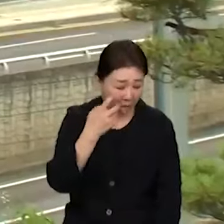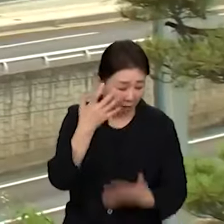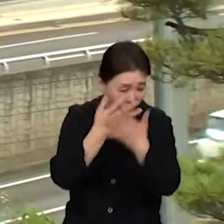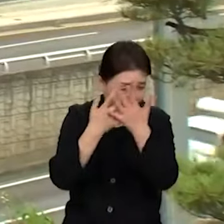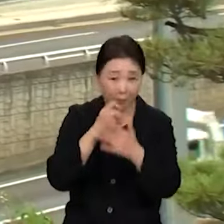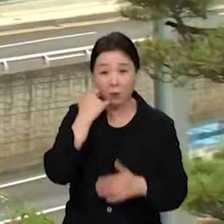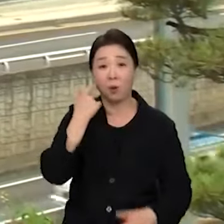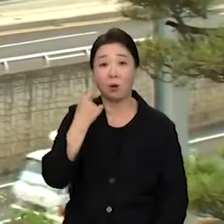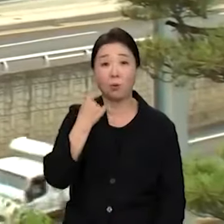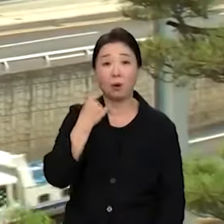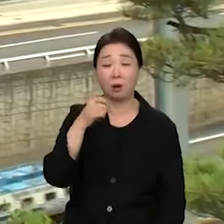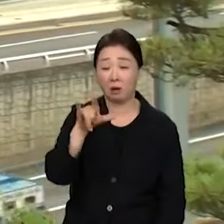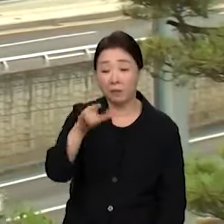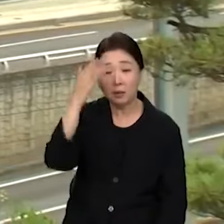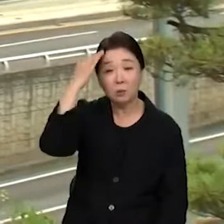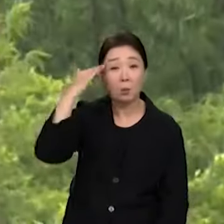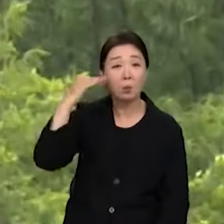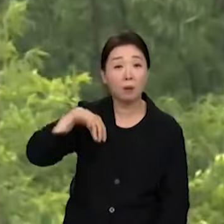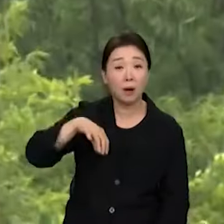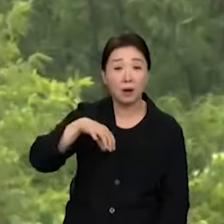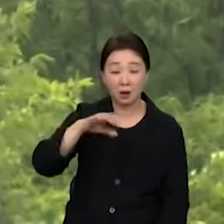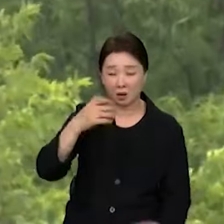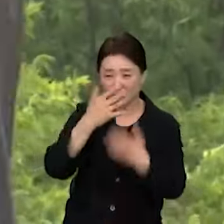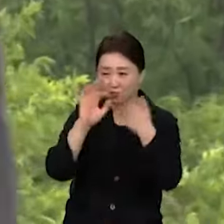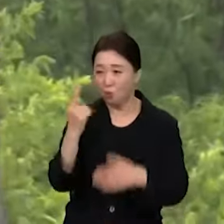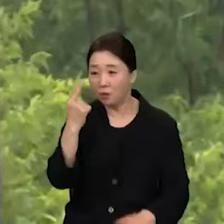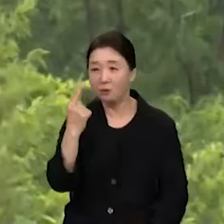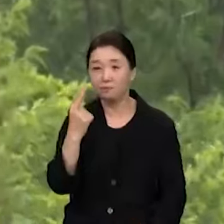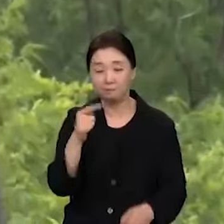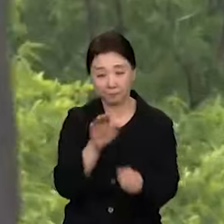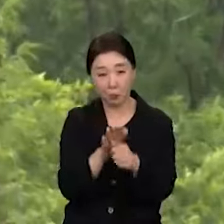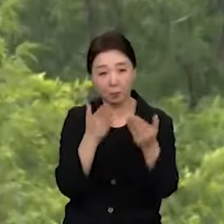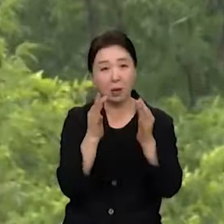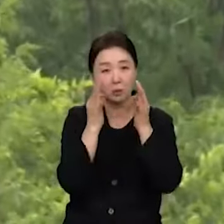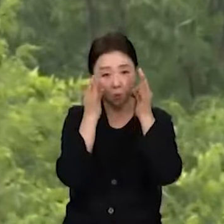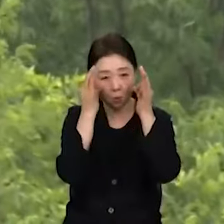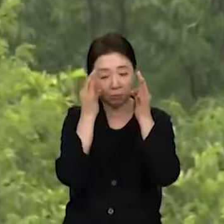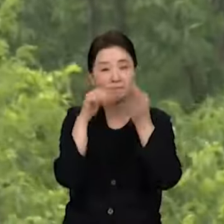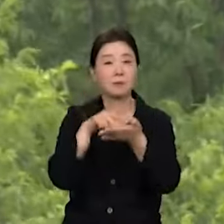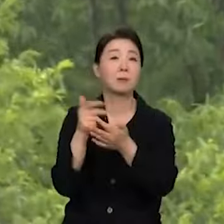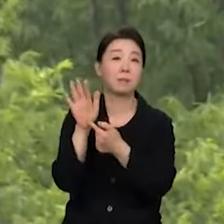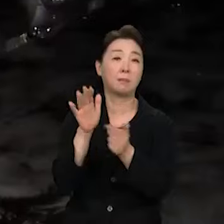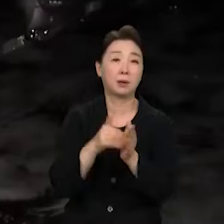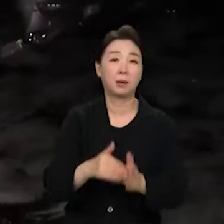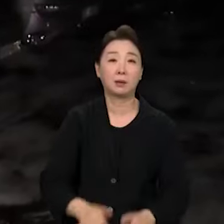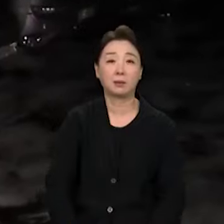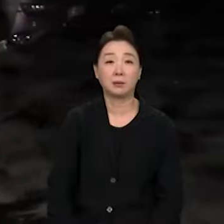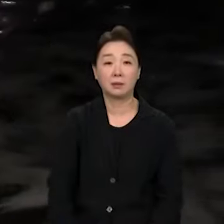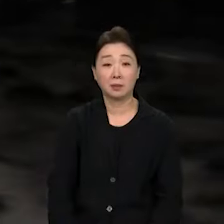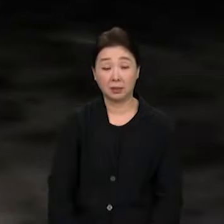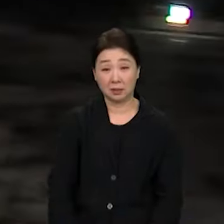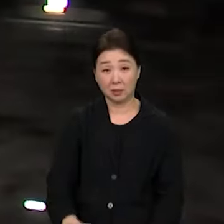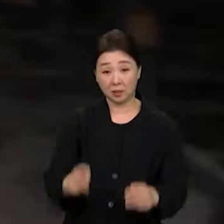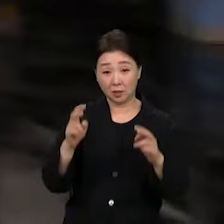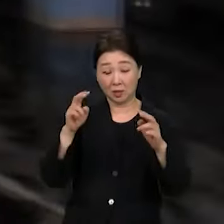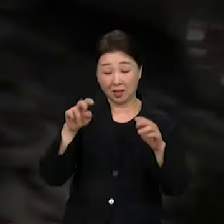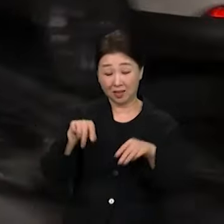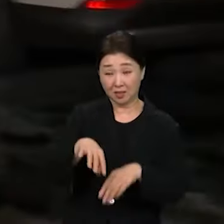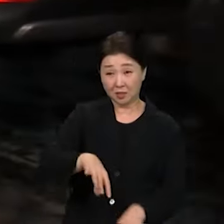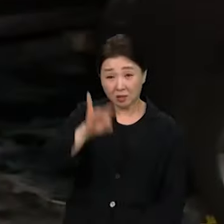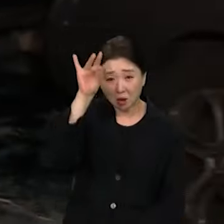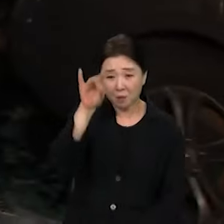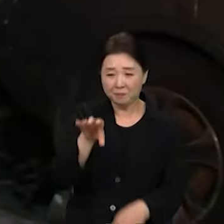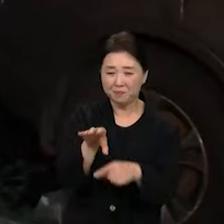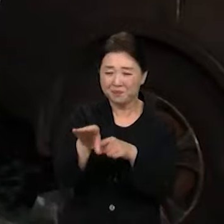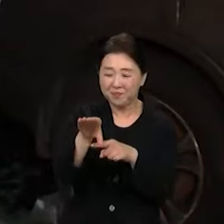벤츠 코리아는 원인 규명에 최대한 협조하겠다, 노력 중이다라고만 했습니다. 내부적으로는 초기 화재 진압이